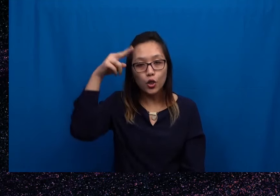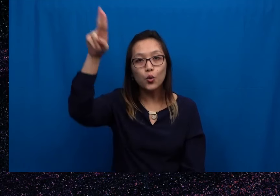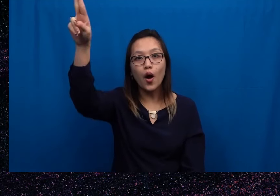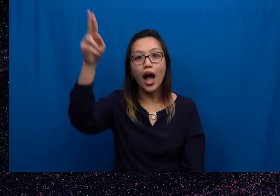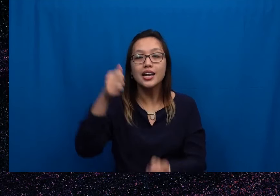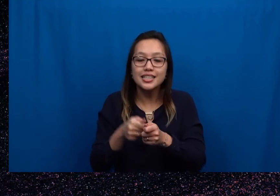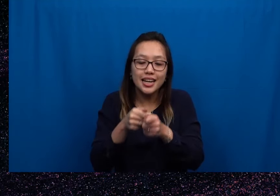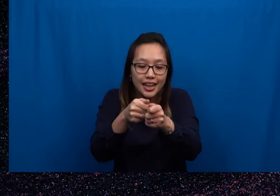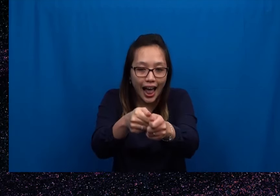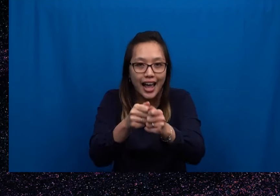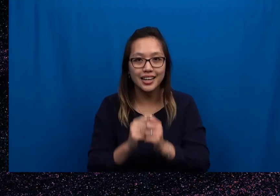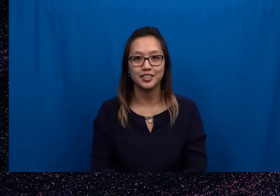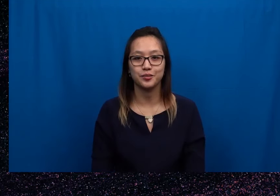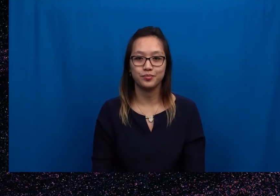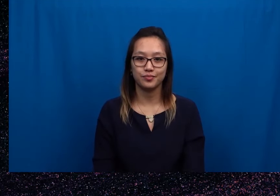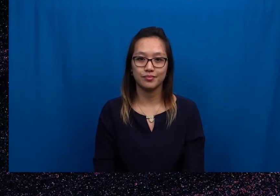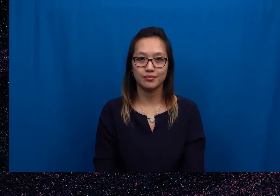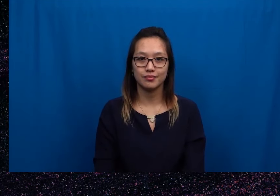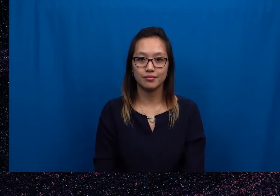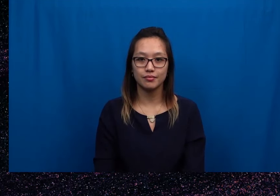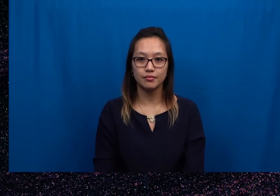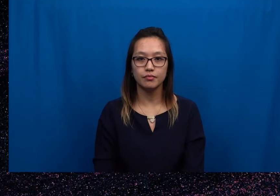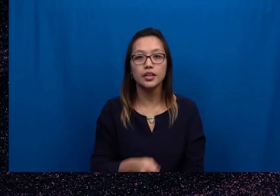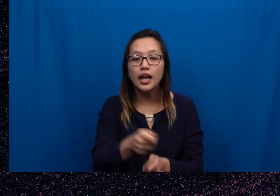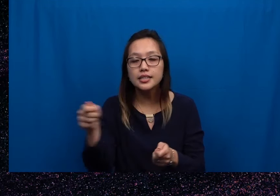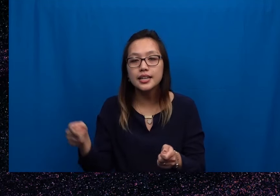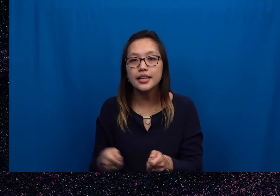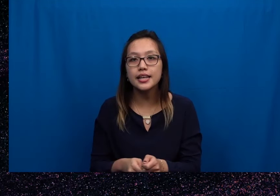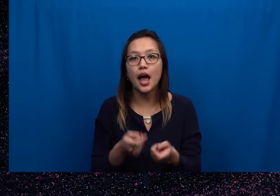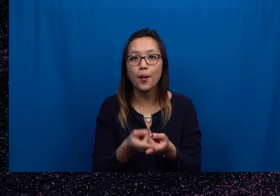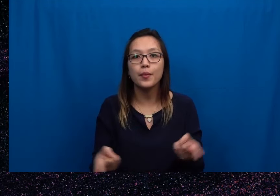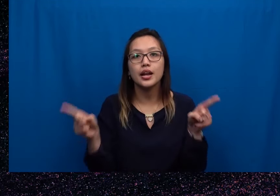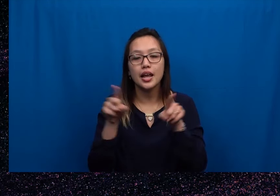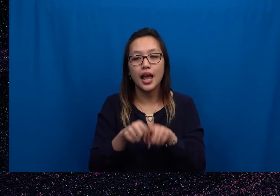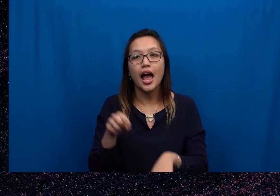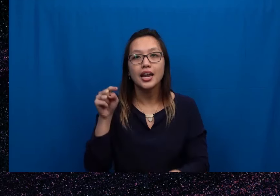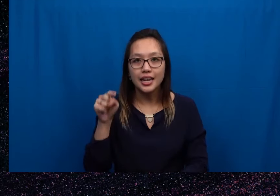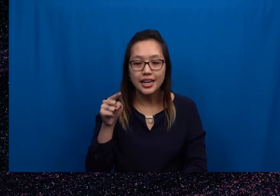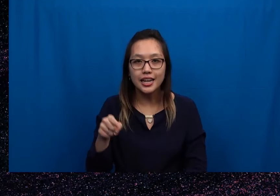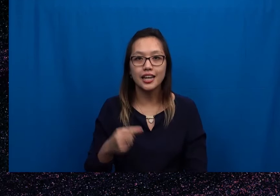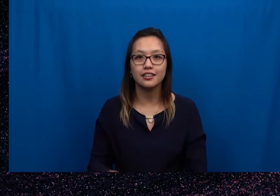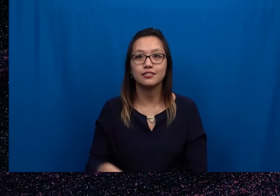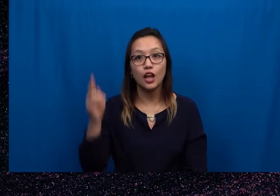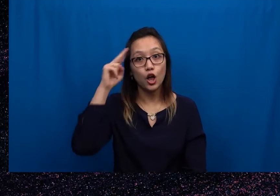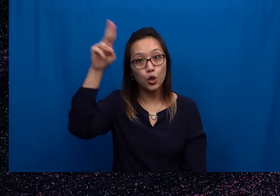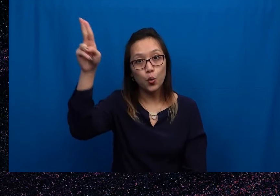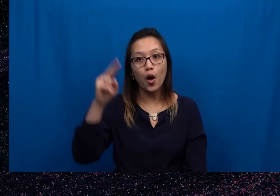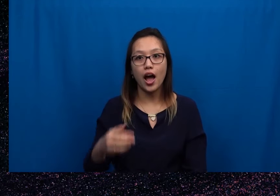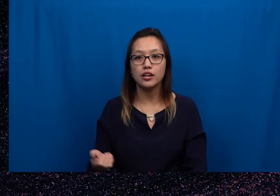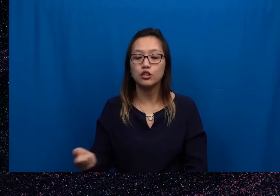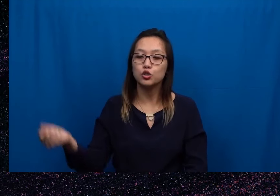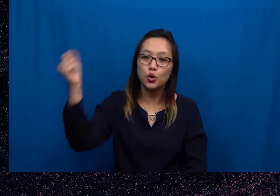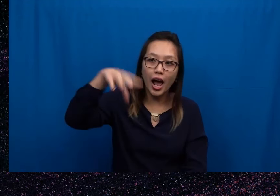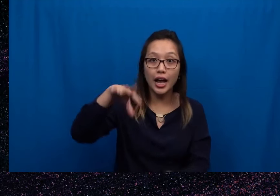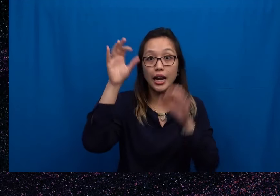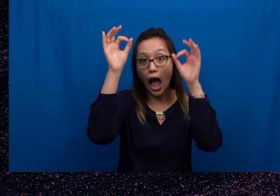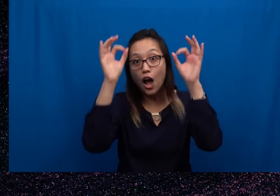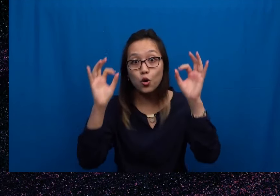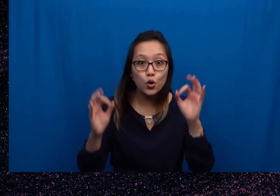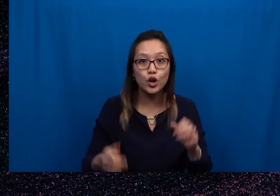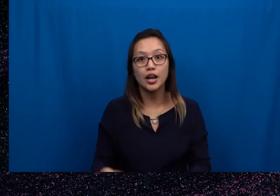mereka. Biar setiap pernikahan yang ada, terus Tuhan Engkau curahkan dengan anggur yang baru, sehingga selalu